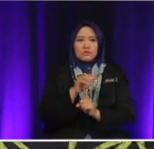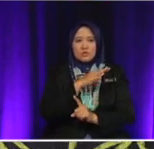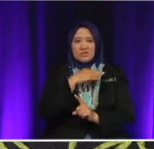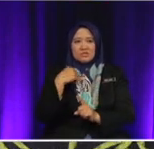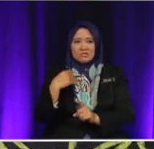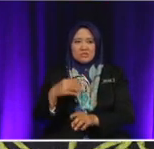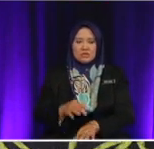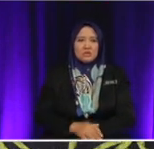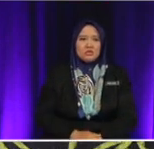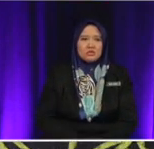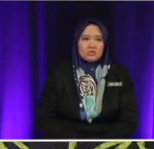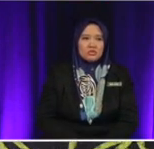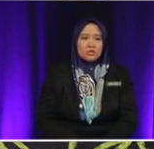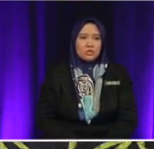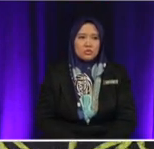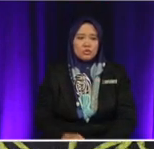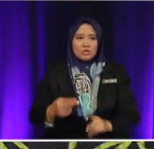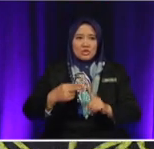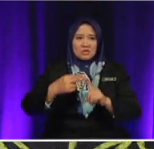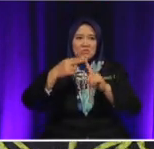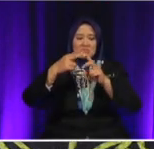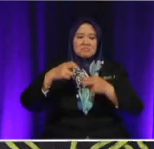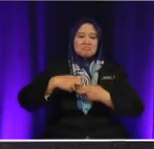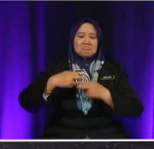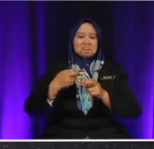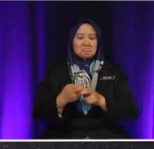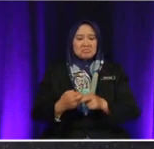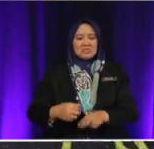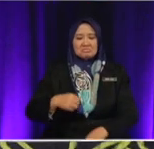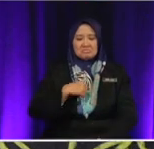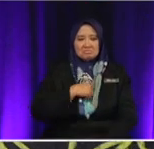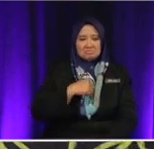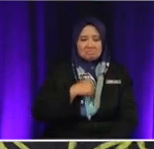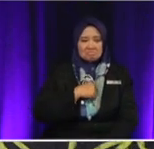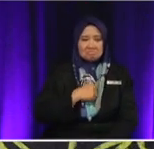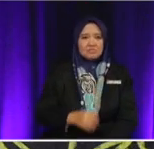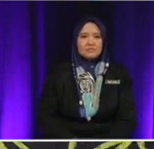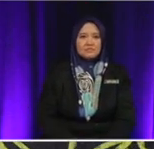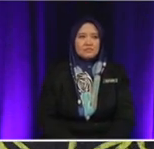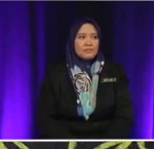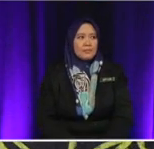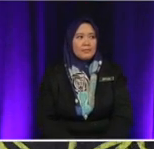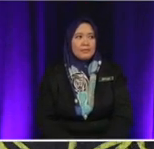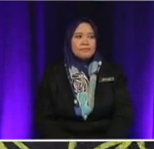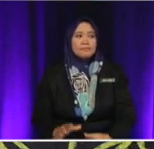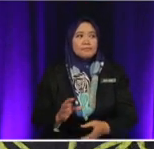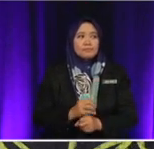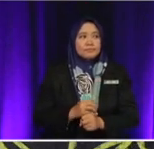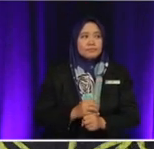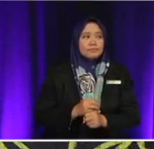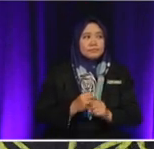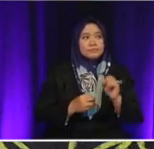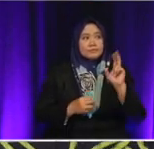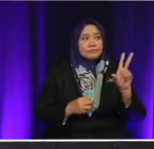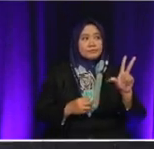lebih utamakan masalah sendiri. Okey, sebab 3 markah. Okey, dekat sini